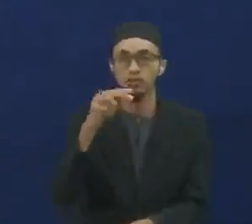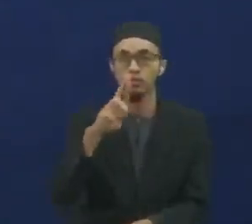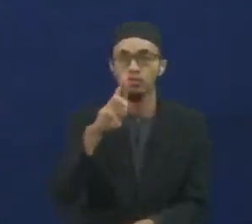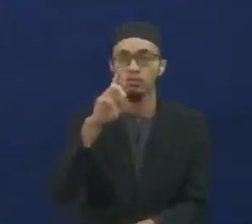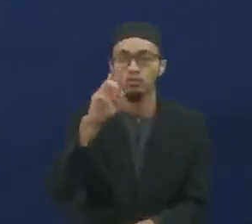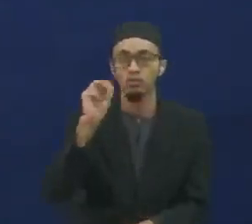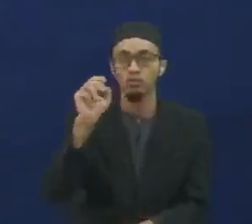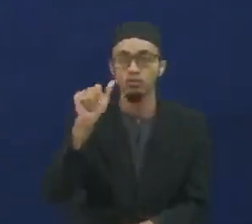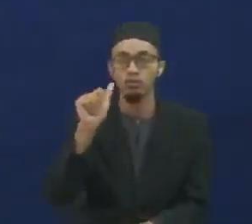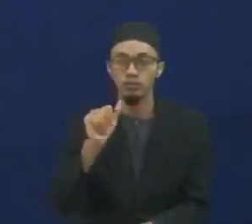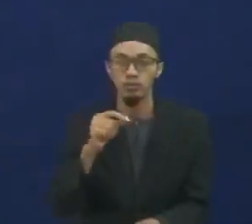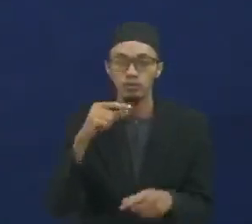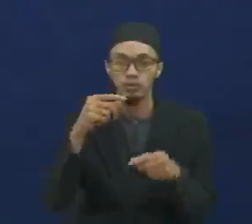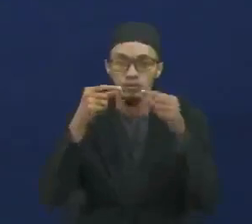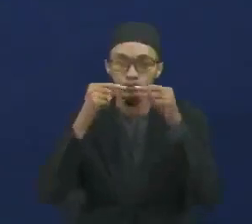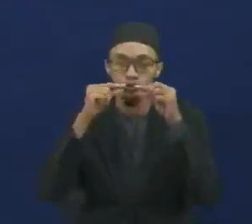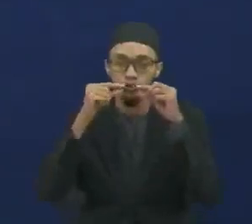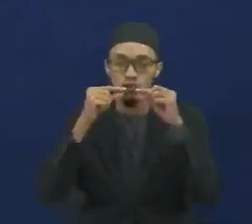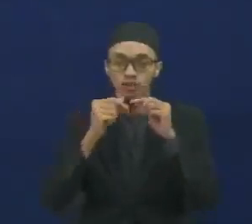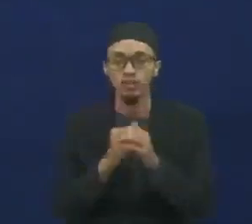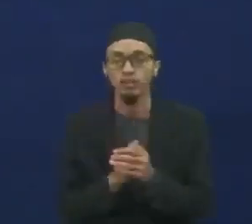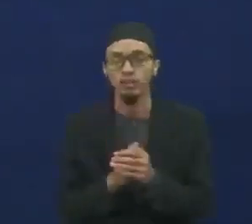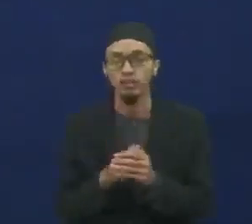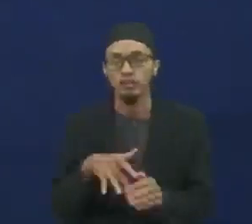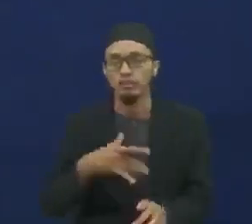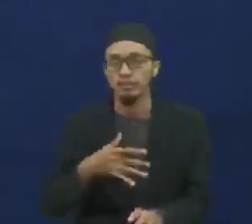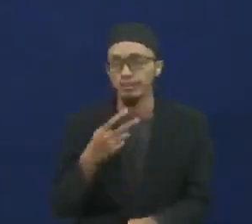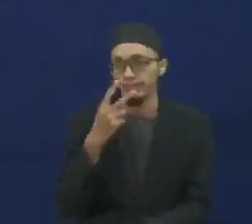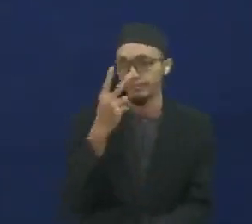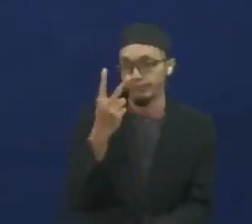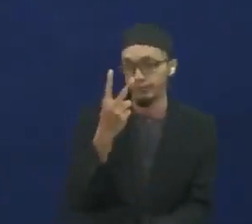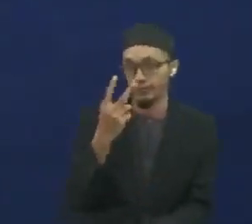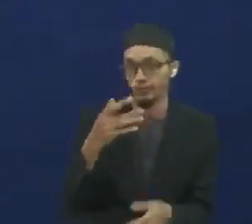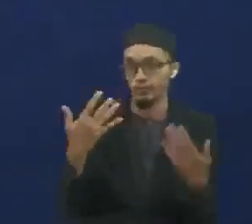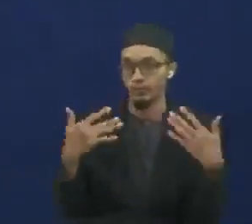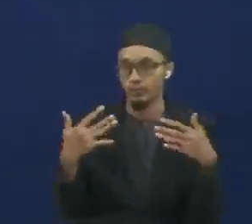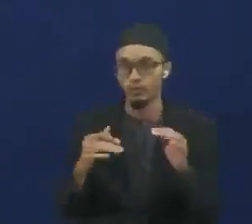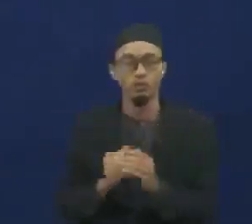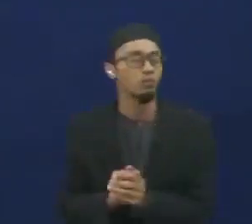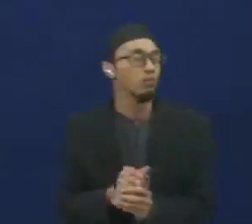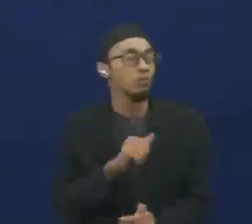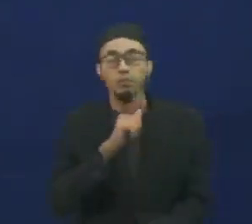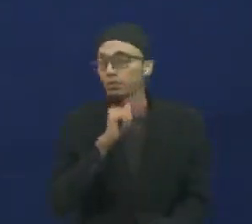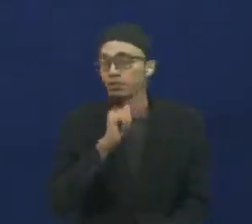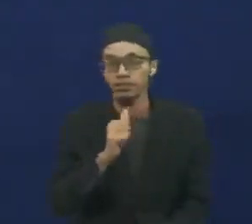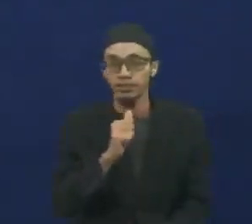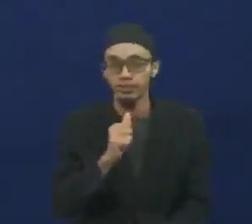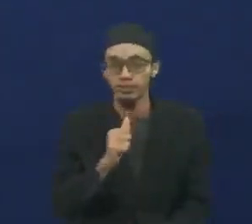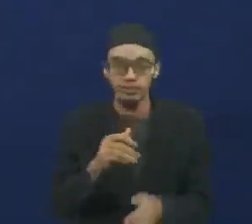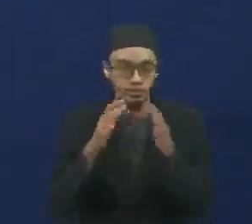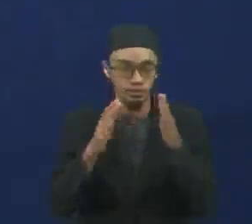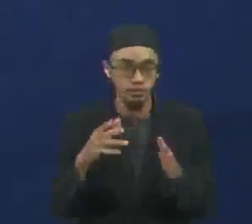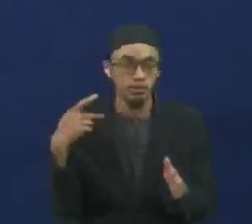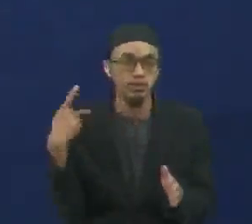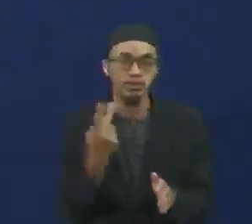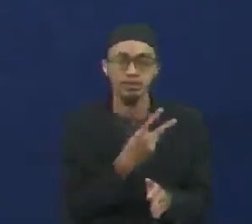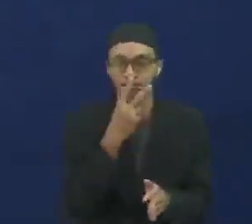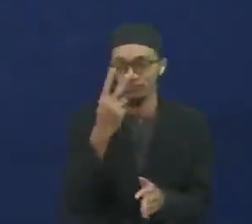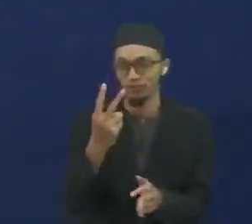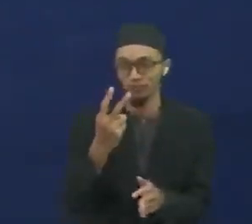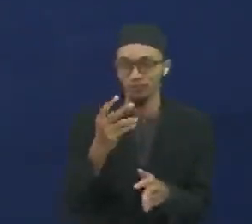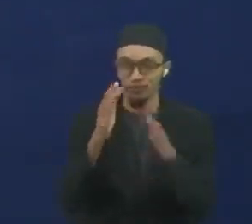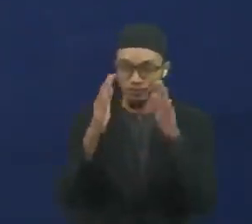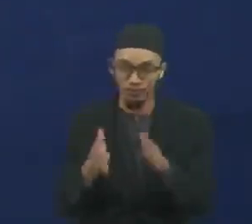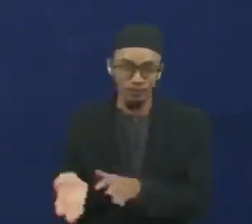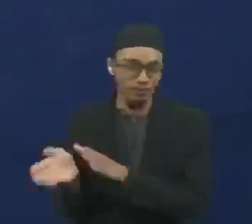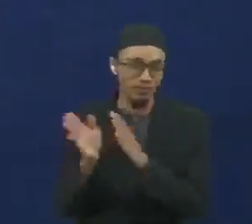aku. Orang kita kalau tengok orang tu mati senyum, terus cepat, subhanallah,